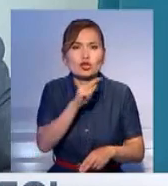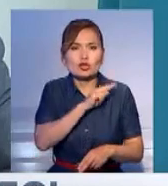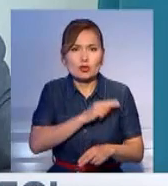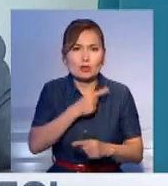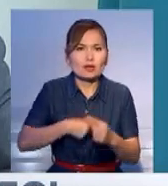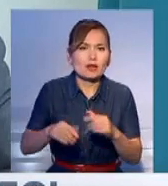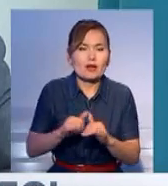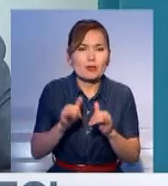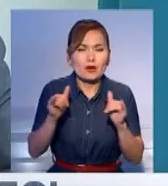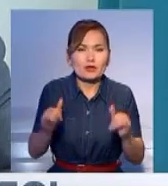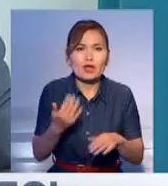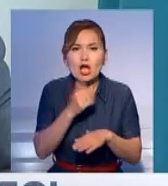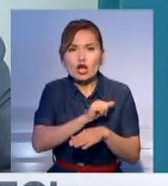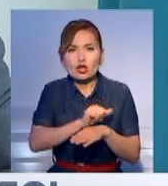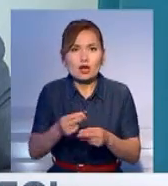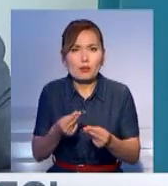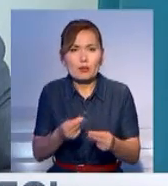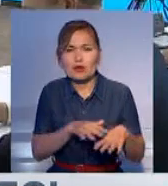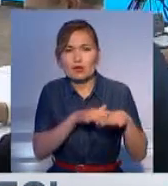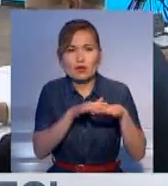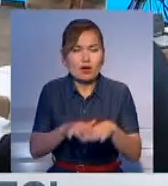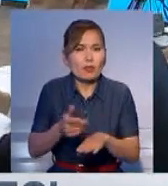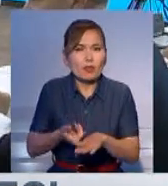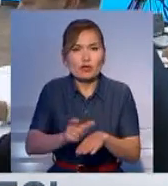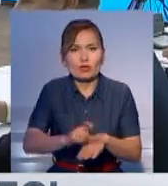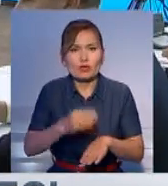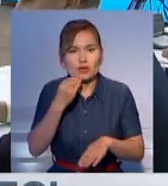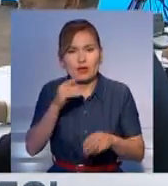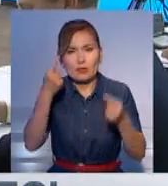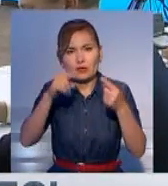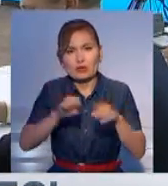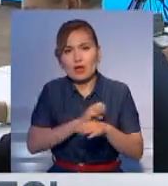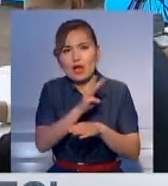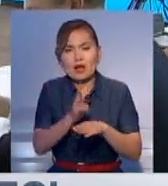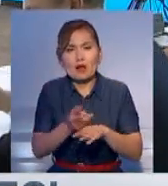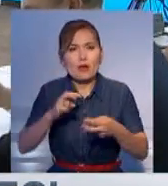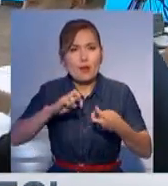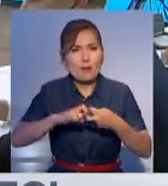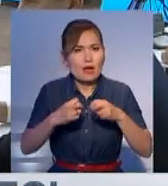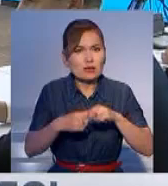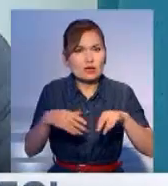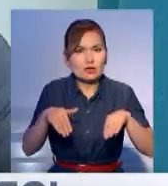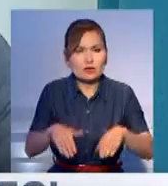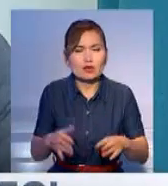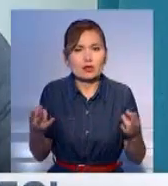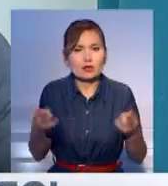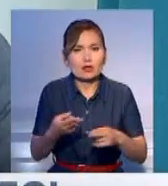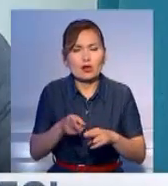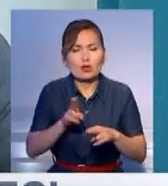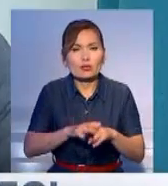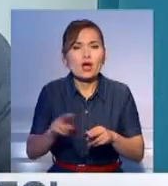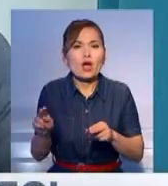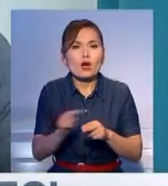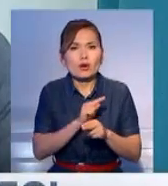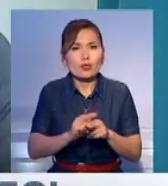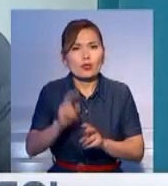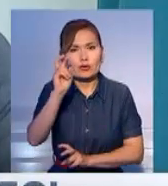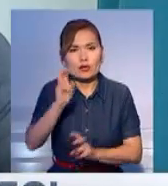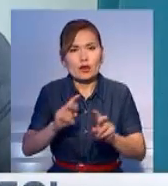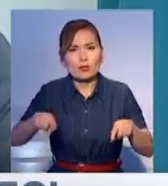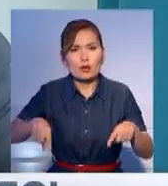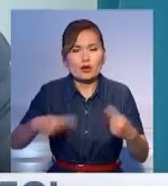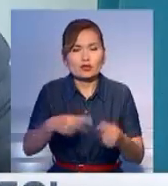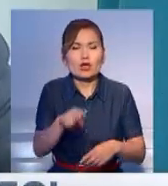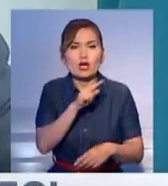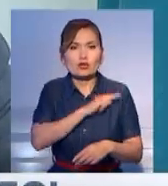келе, елге инвесторларды тартуда бірінші кезекте жоғарғы технологиямен қамтамасыз ету мәселесіне көңіл бөлу керек деді. Әрі қайта